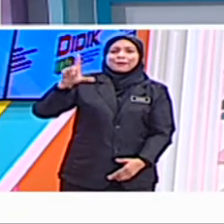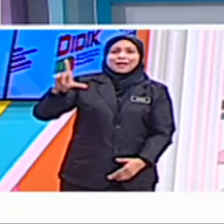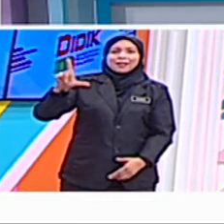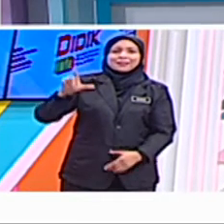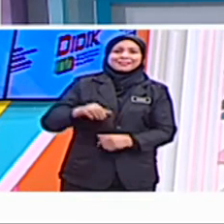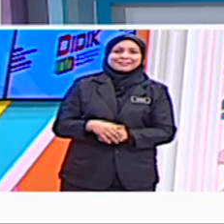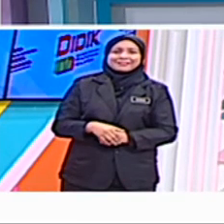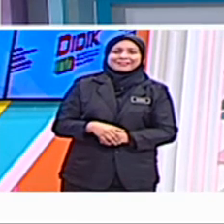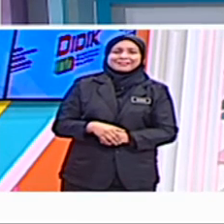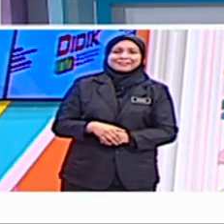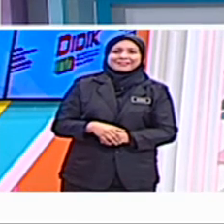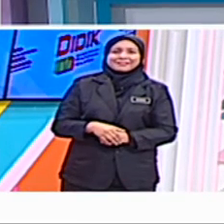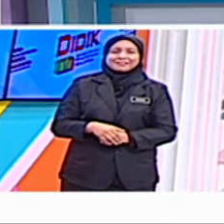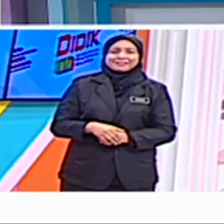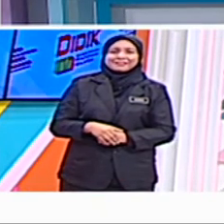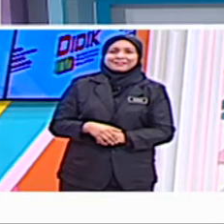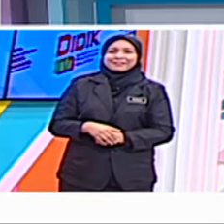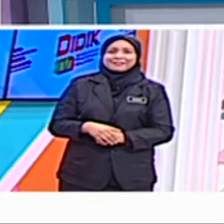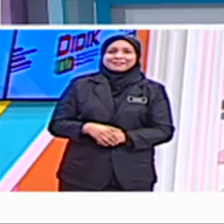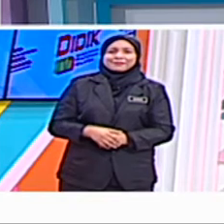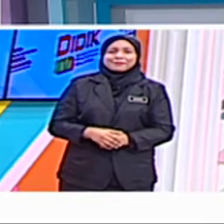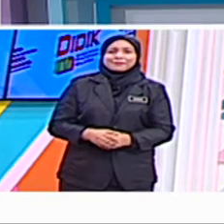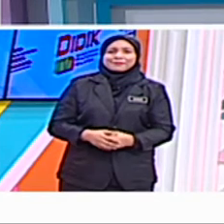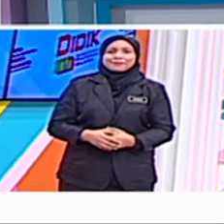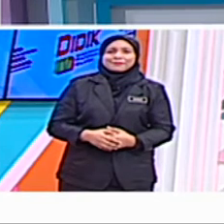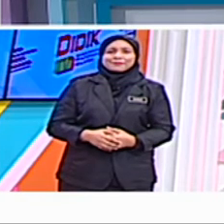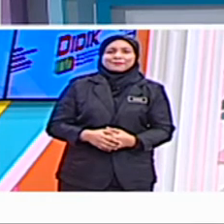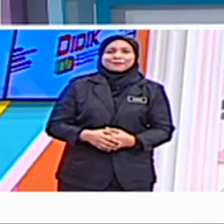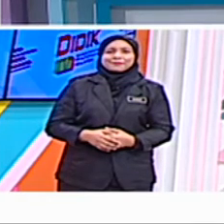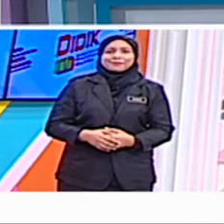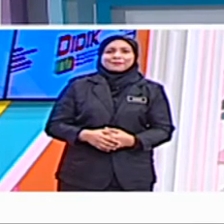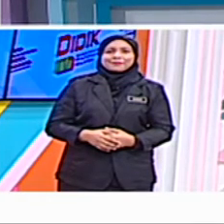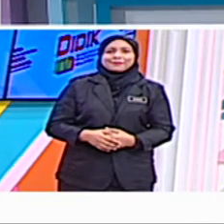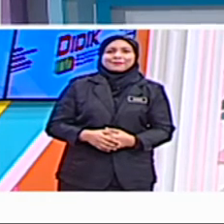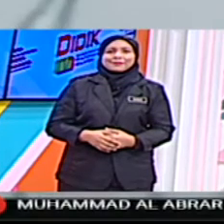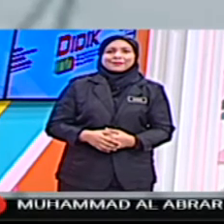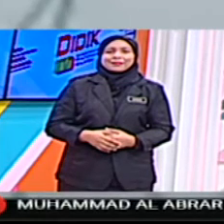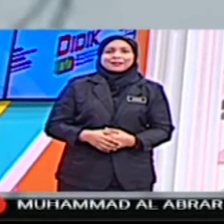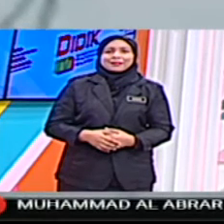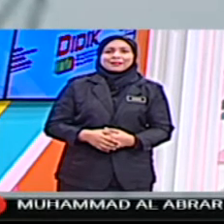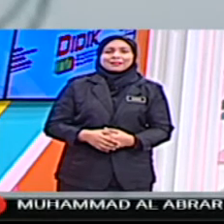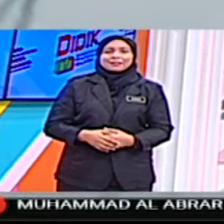Abran? Abran mana, Abran? Abran hilang dah. Tengok Abran. Okey.